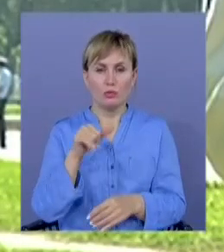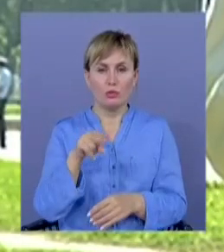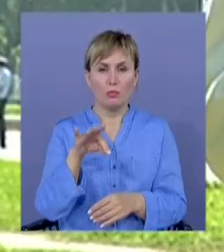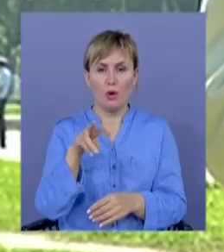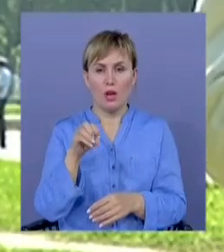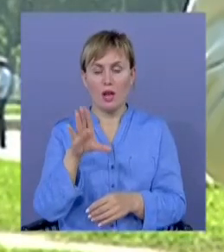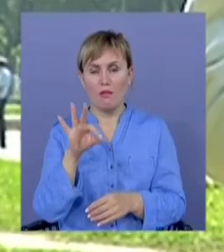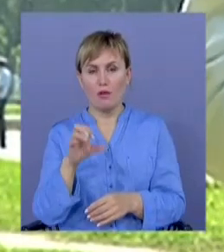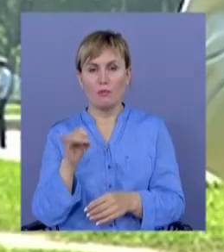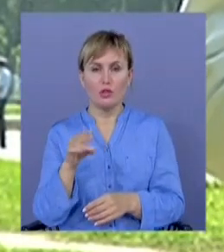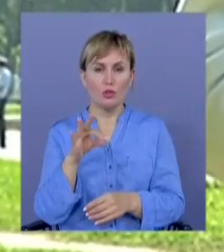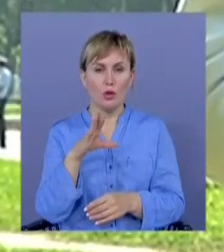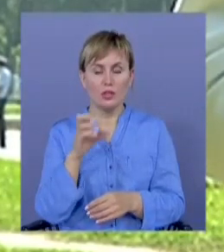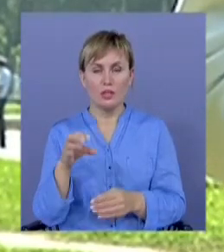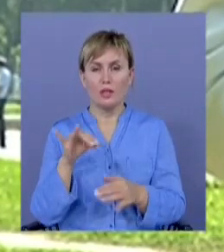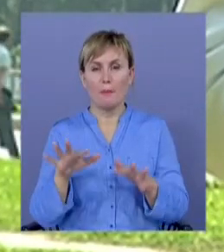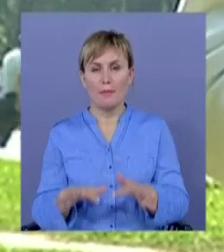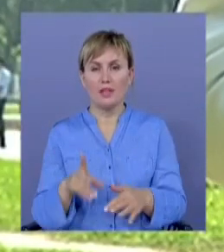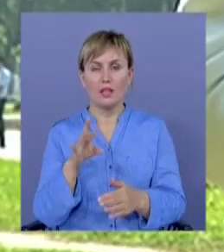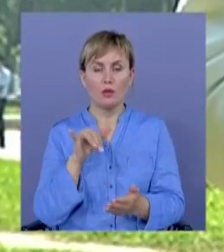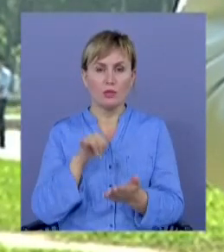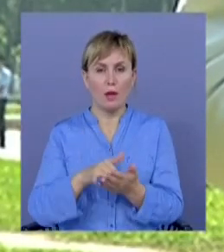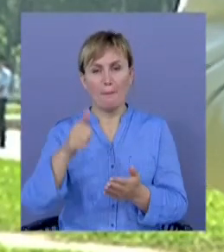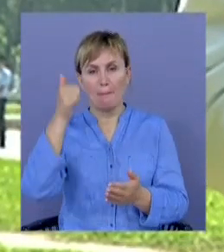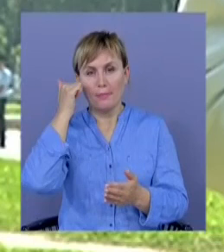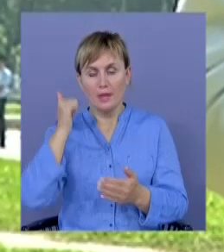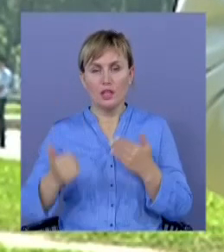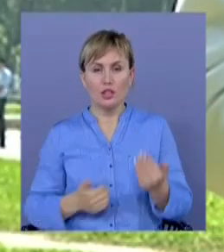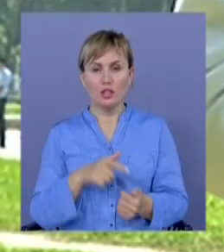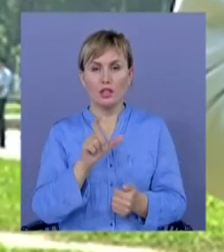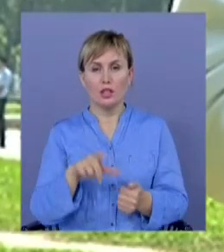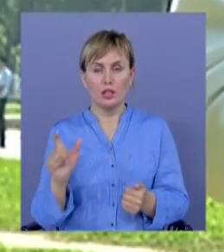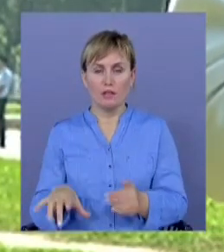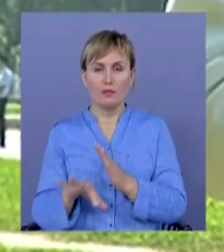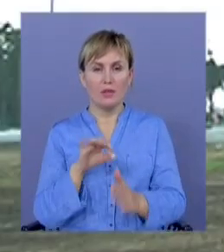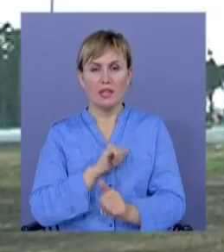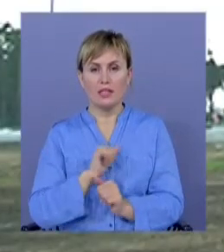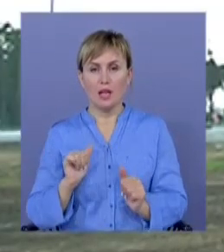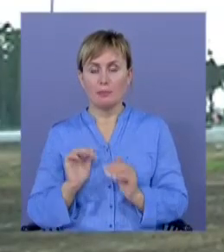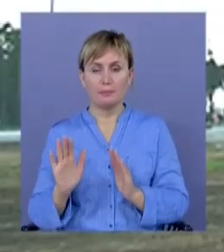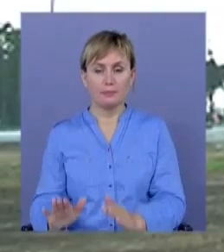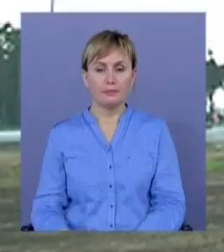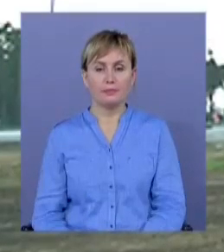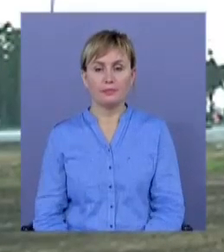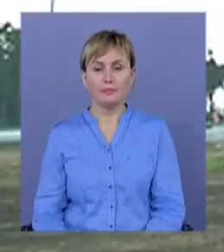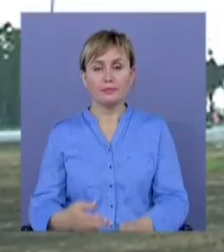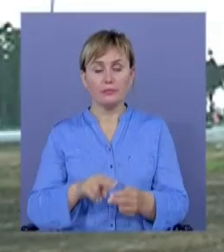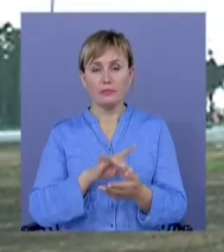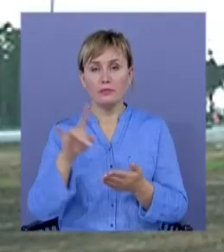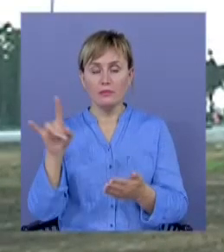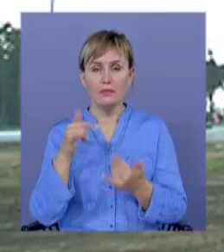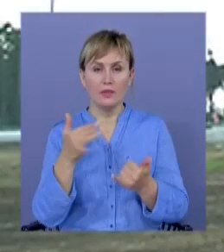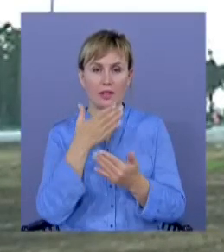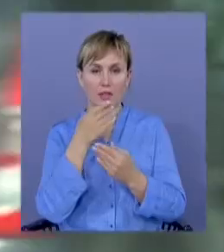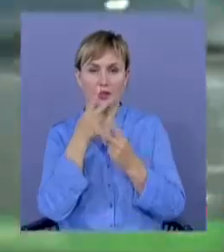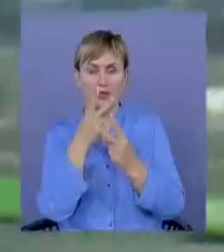и Туполевским шоссе. Кстати, место для установки памятника жители Жуковского выбирали сами. Бессмертный авиалайнер, который теперь красуется